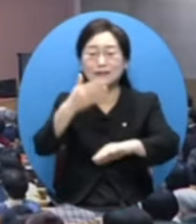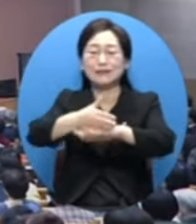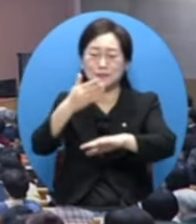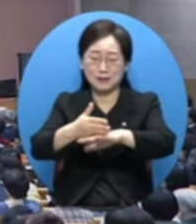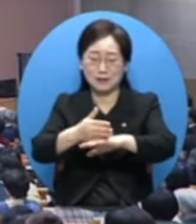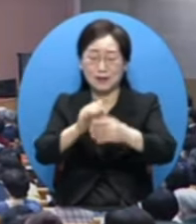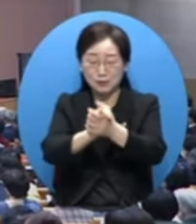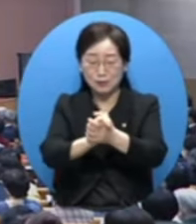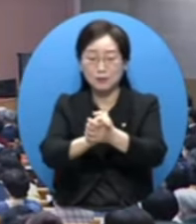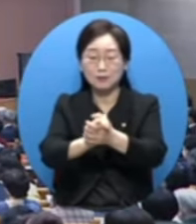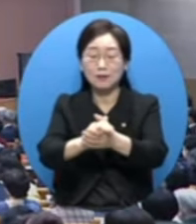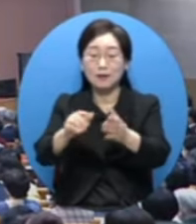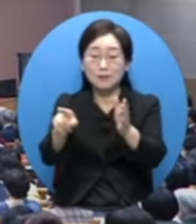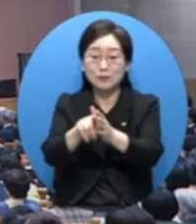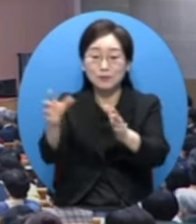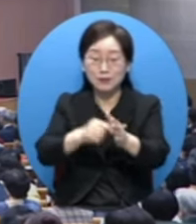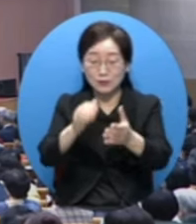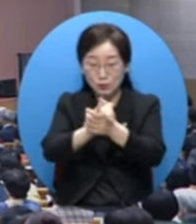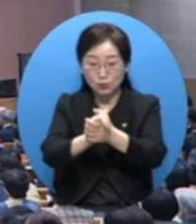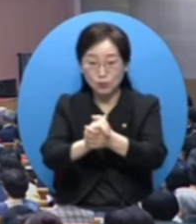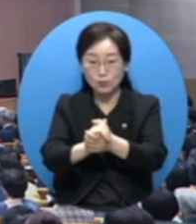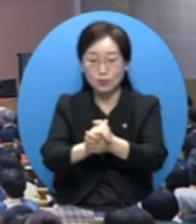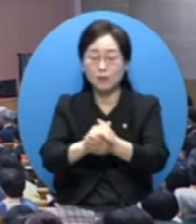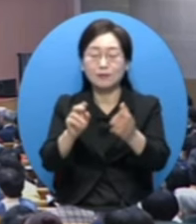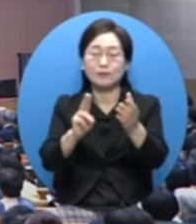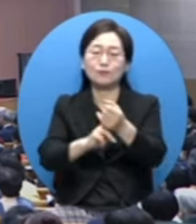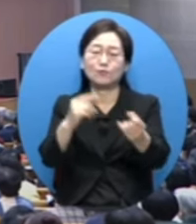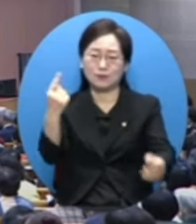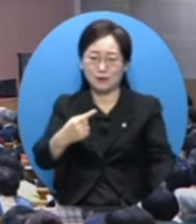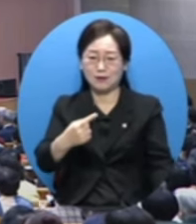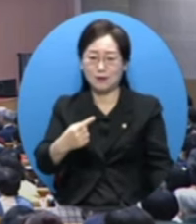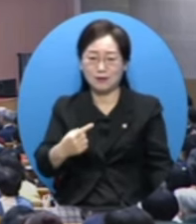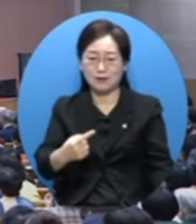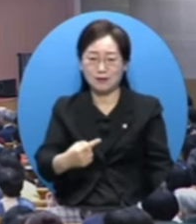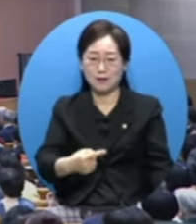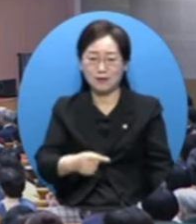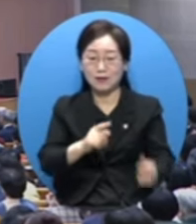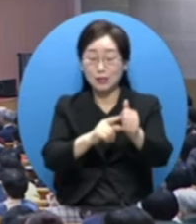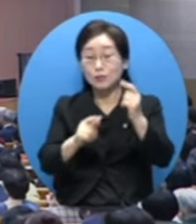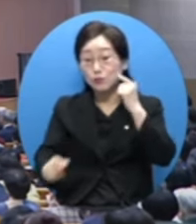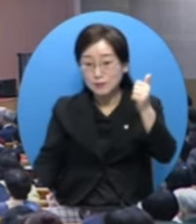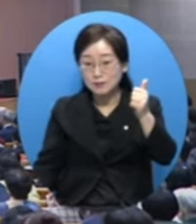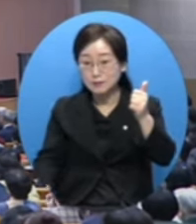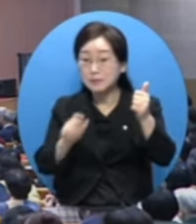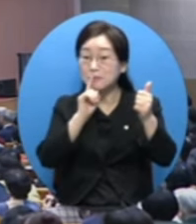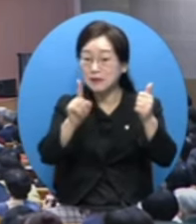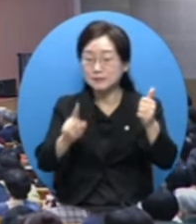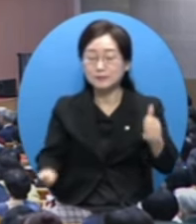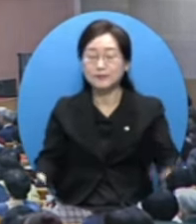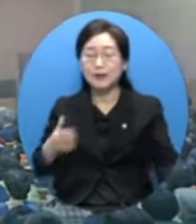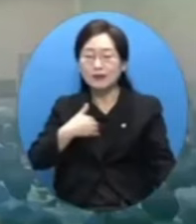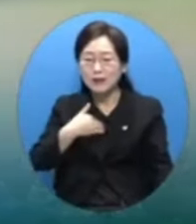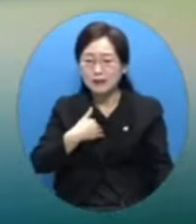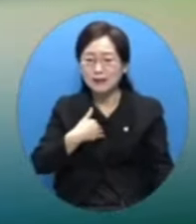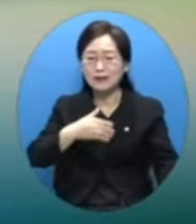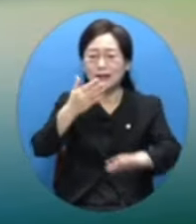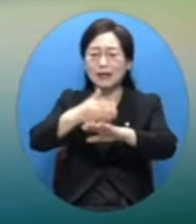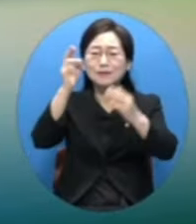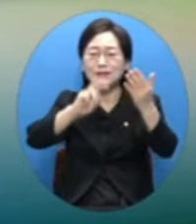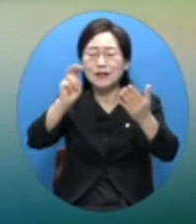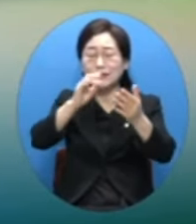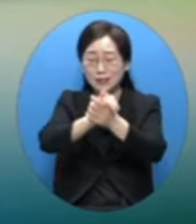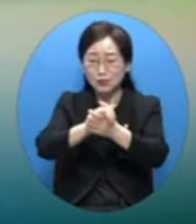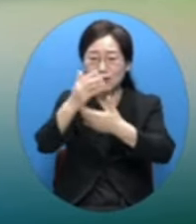기도, 믿음의 기도를 드리면 기적은 일어나는 것입니다. 멀린 캐로도스 목사님께서 이렇게 말씀하십니다. 나는 감사 찬양과